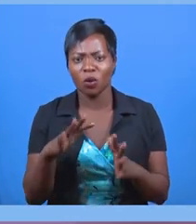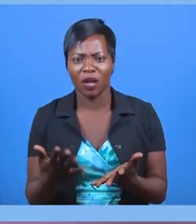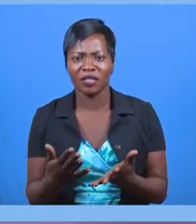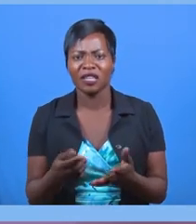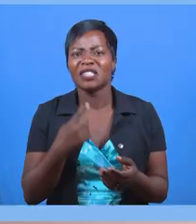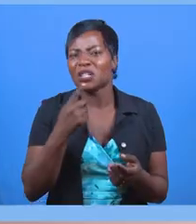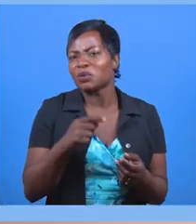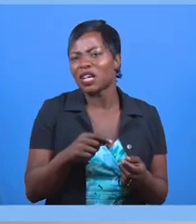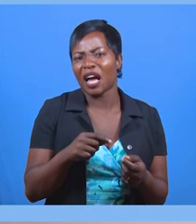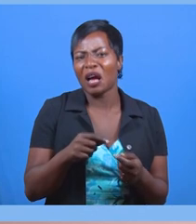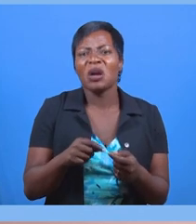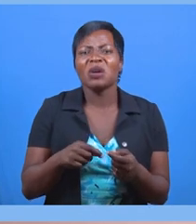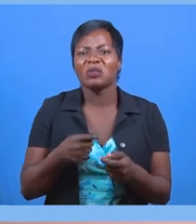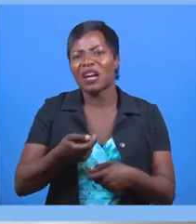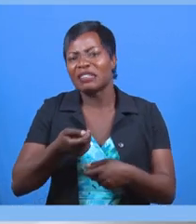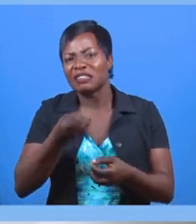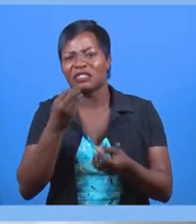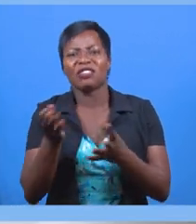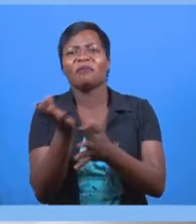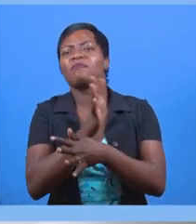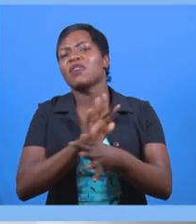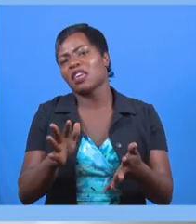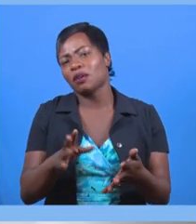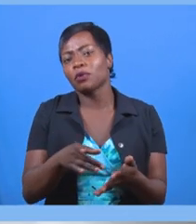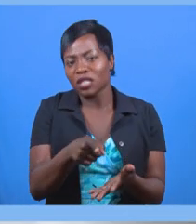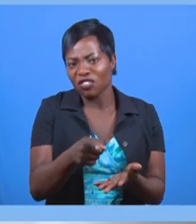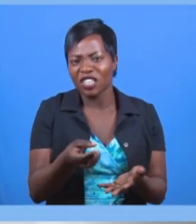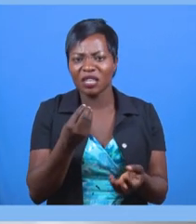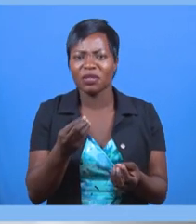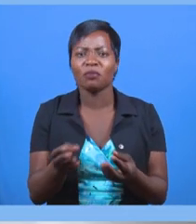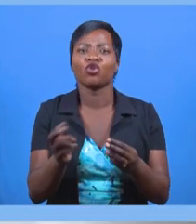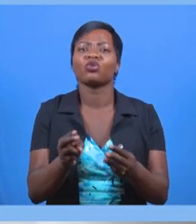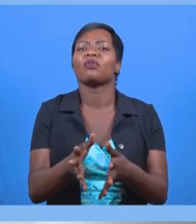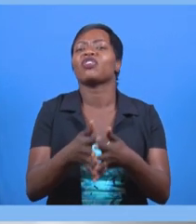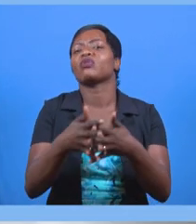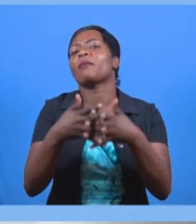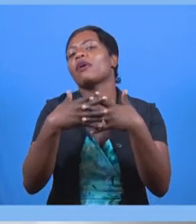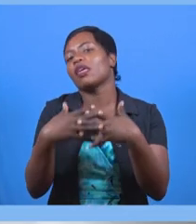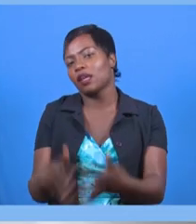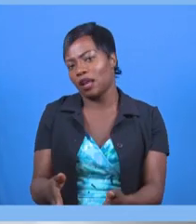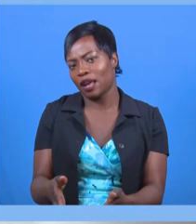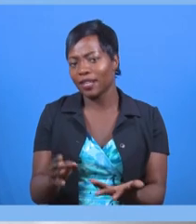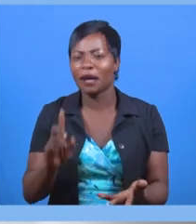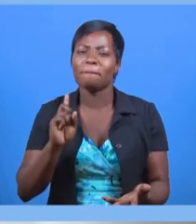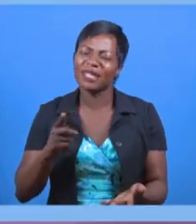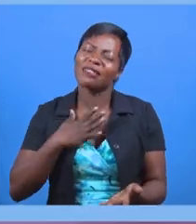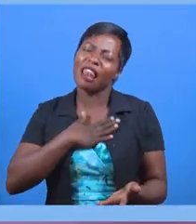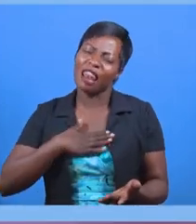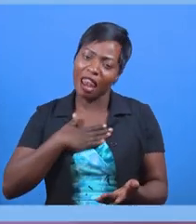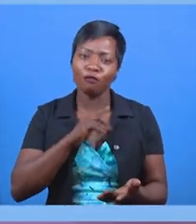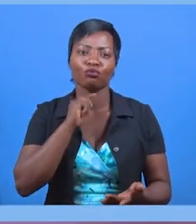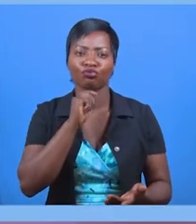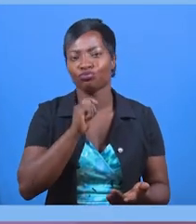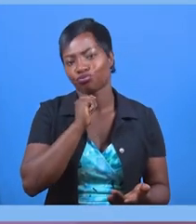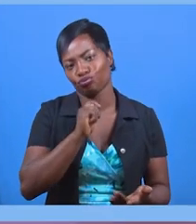chadyiwa chaora. Kureva kuti zvinhu zvisina kana maturo. Ngativei nerudo rwekuti tinodanana pose.